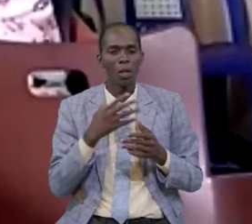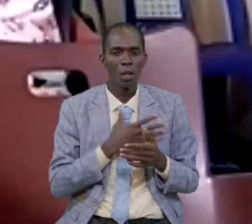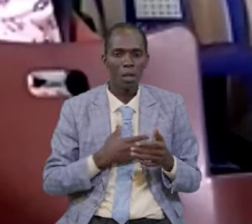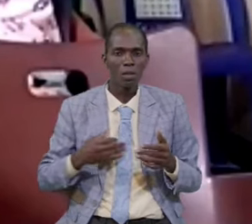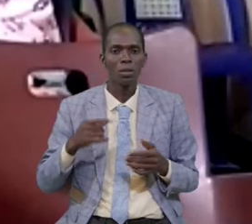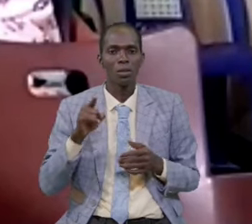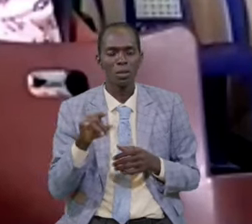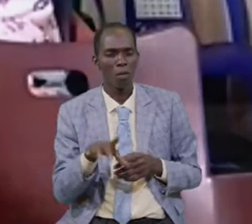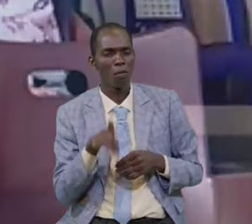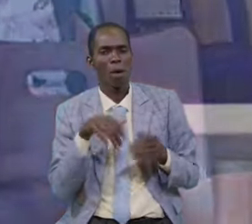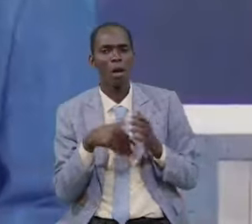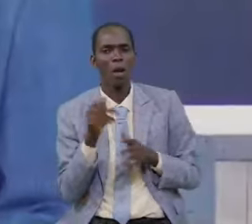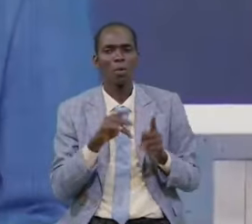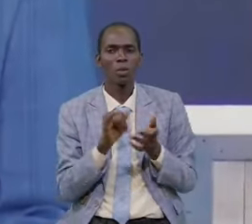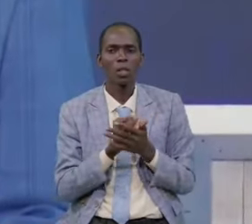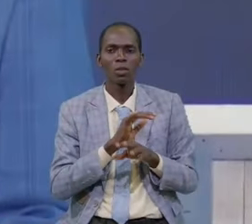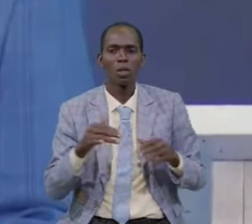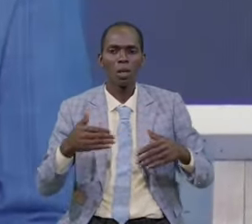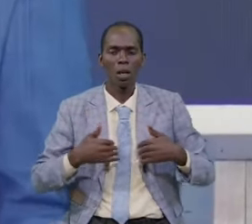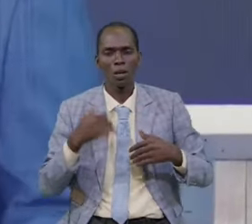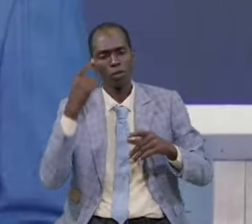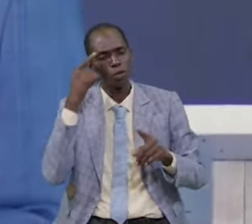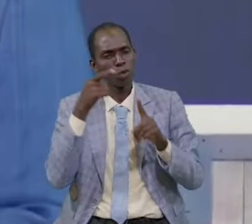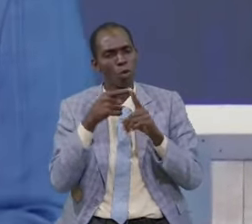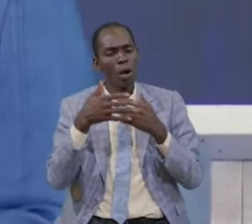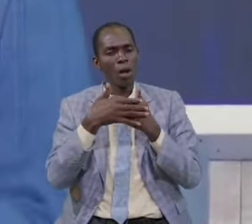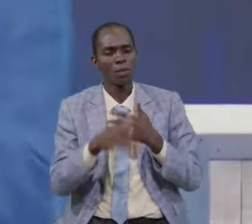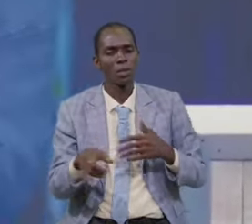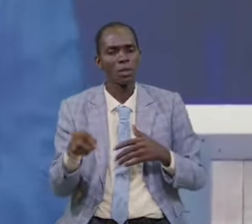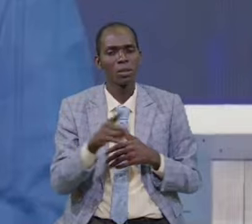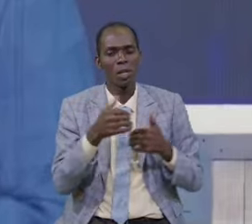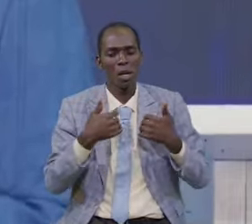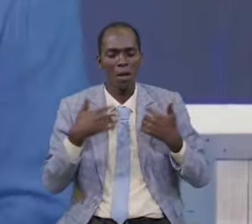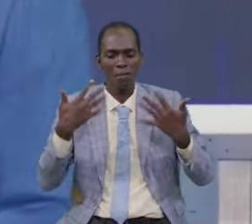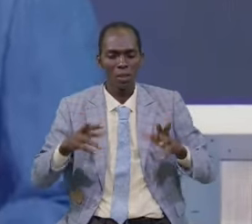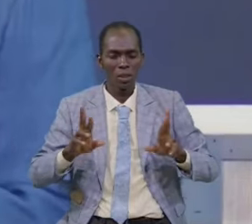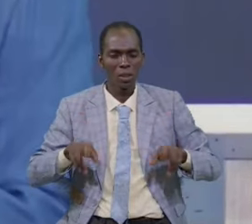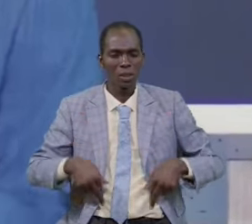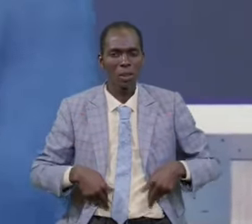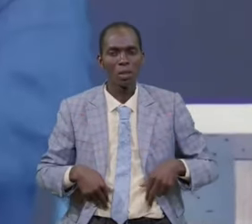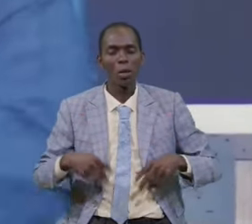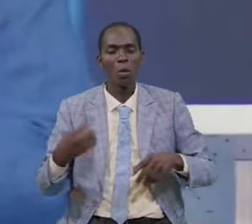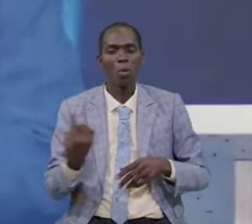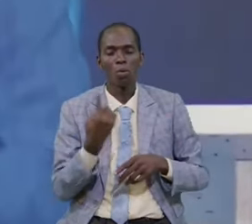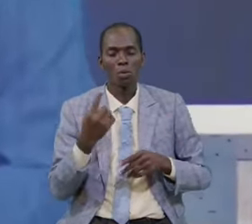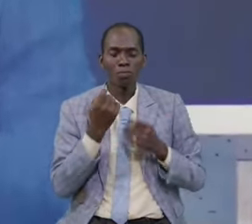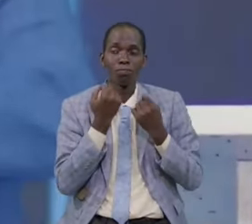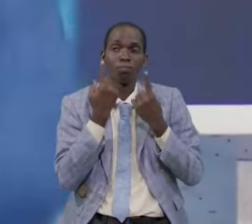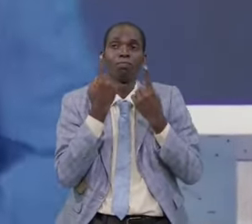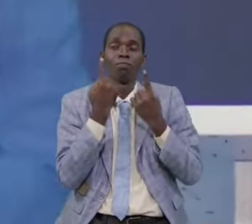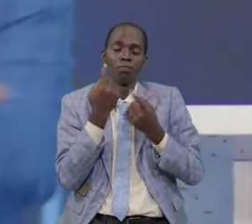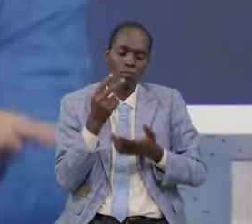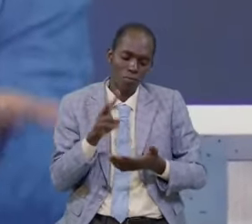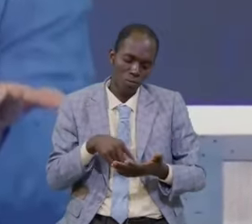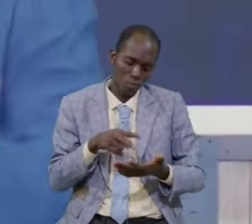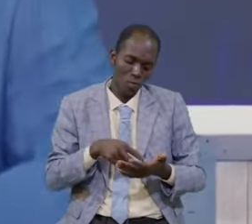n'avaient pas d'objectif, après la retraite, ils se réveillent, ils mangent. Ils lisent les journaux, ils dorment, ils font ça